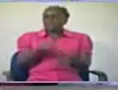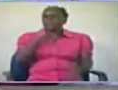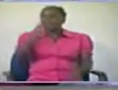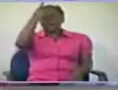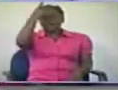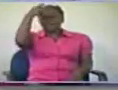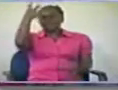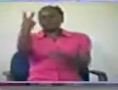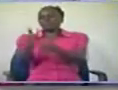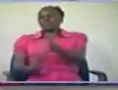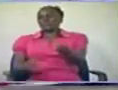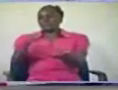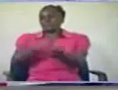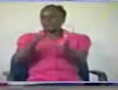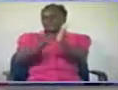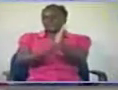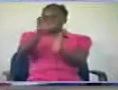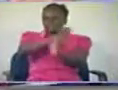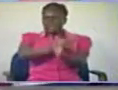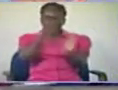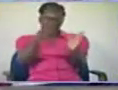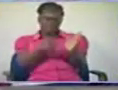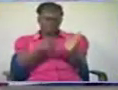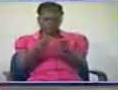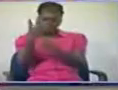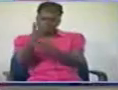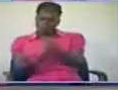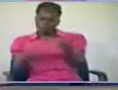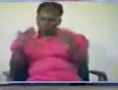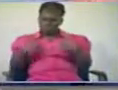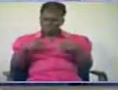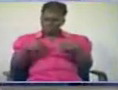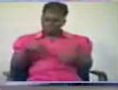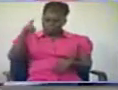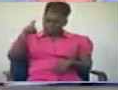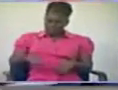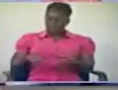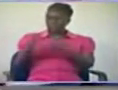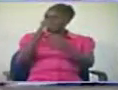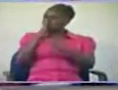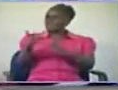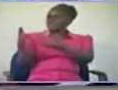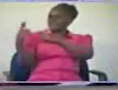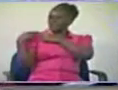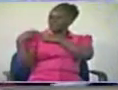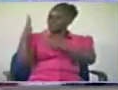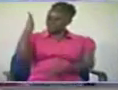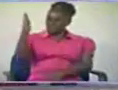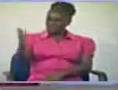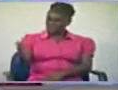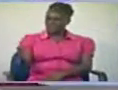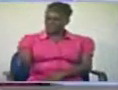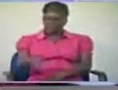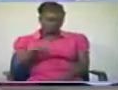Na kwenye mfumo huu watu wawili lazima waajibike moja kwa moja.